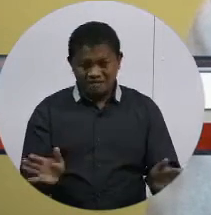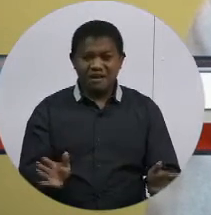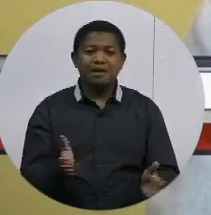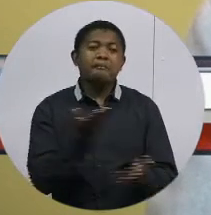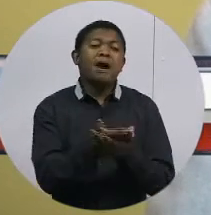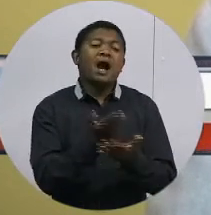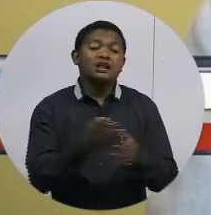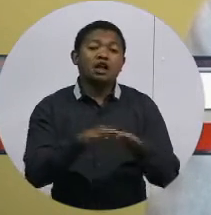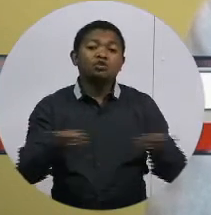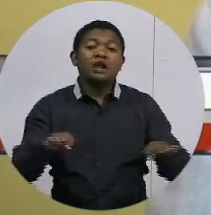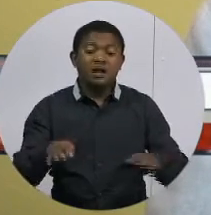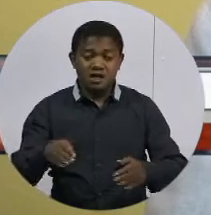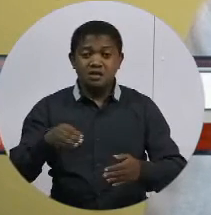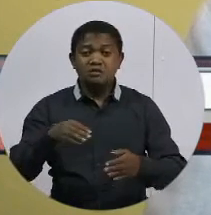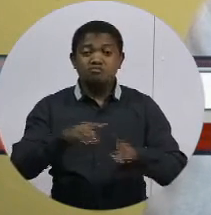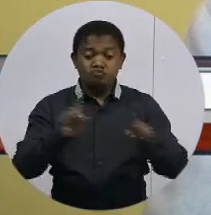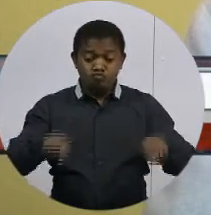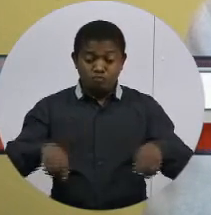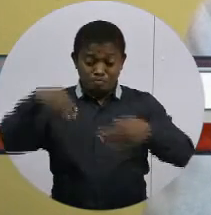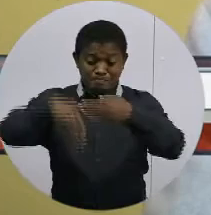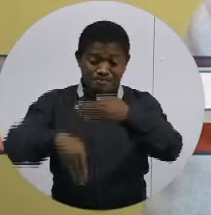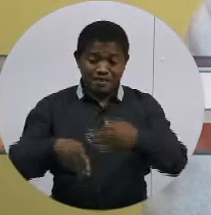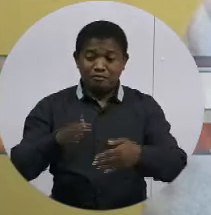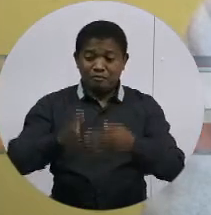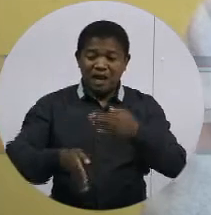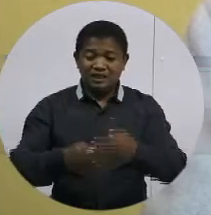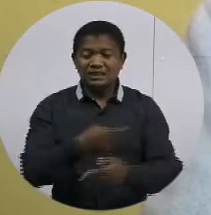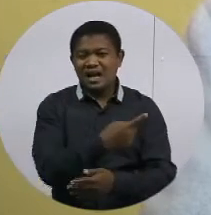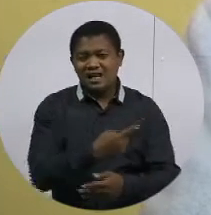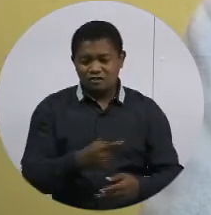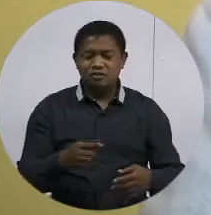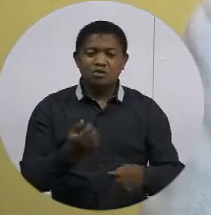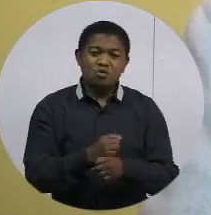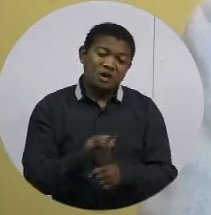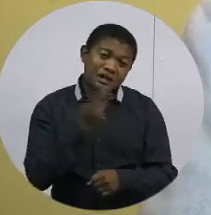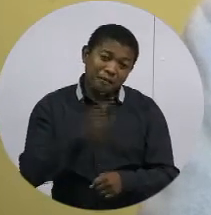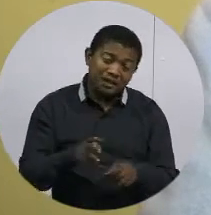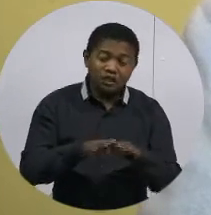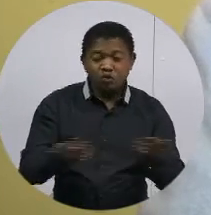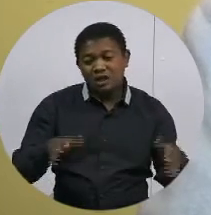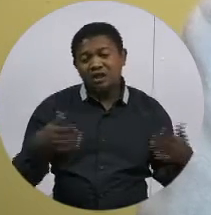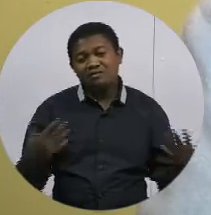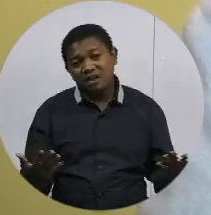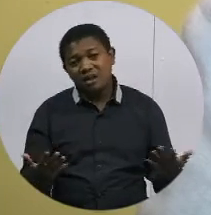ny fianakaviana mitady hevitra ihany hoe mahita sa tsy mahita